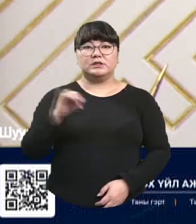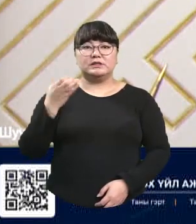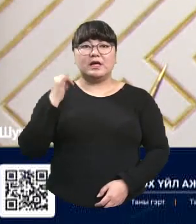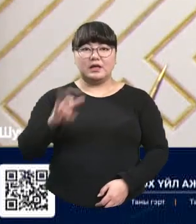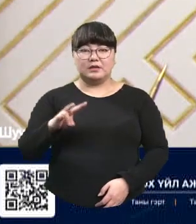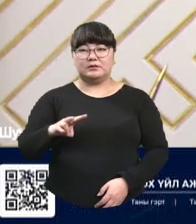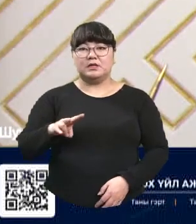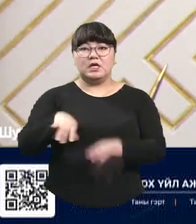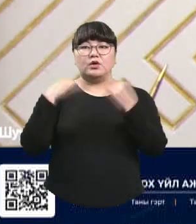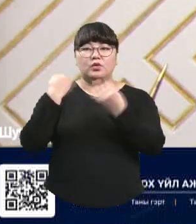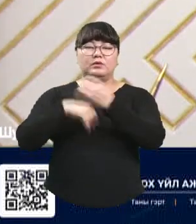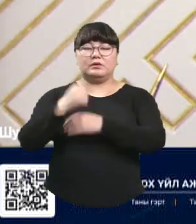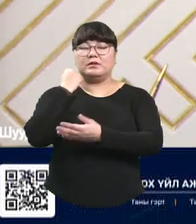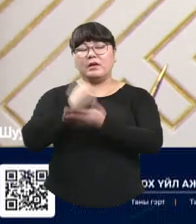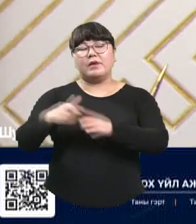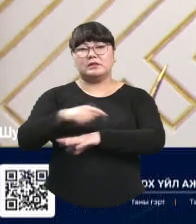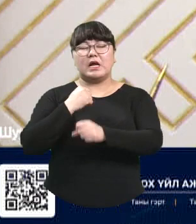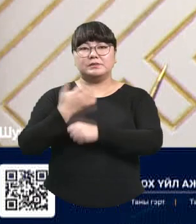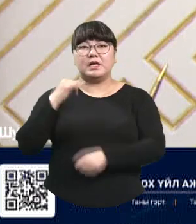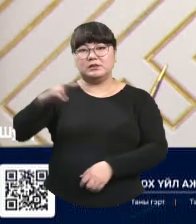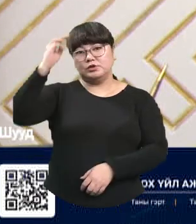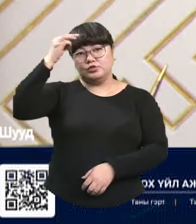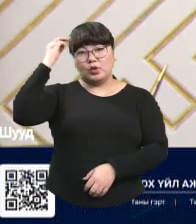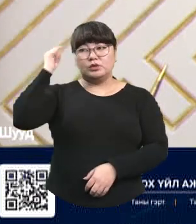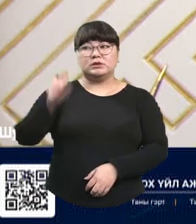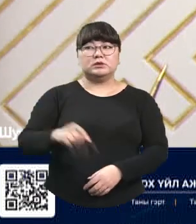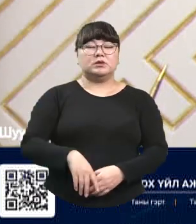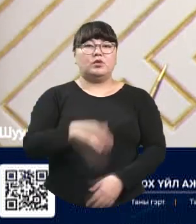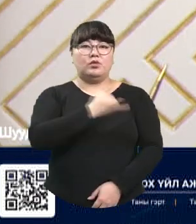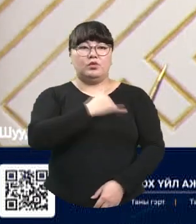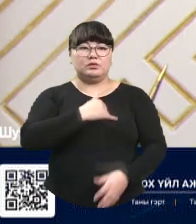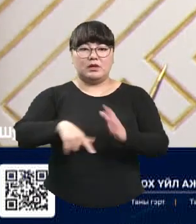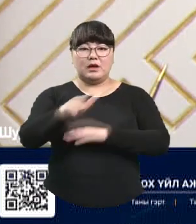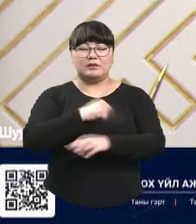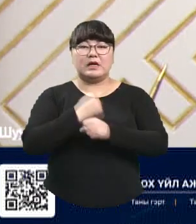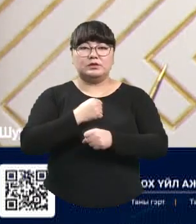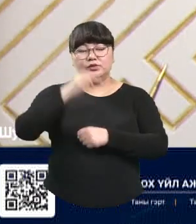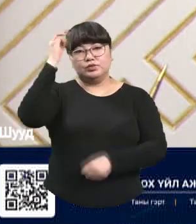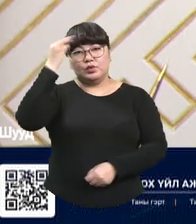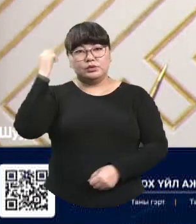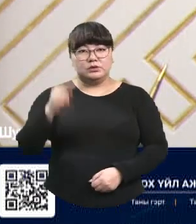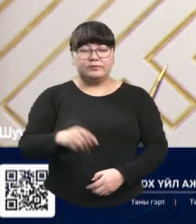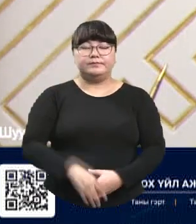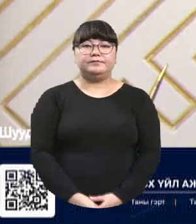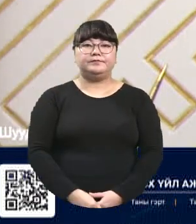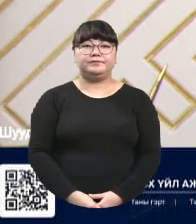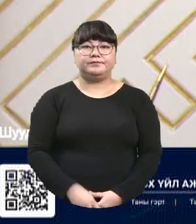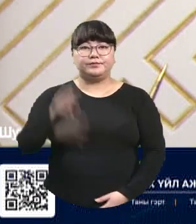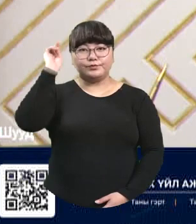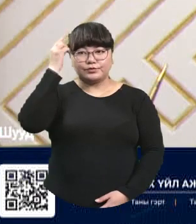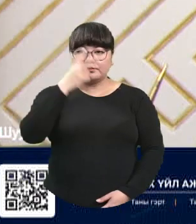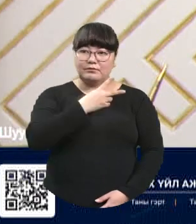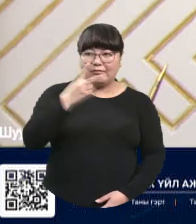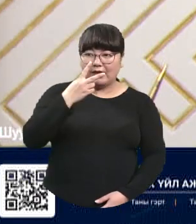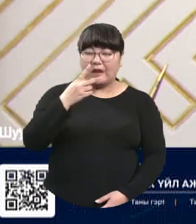сайхны гэж Улсын хурлын тамгын газарт ажиллаж байсан туршлага, удирдах бүрэлдэхүүнд ажиллаж байсан туршлага,